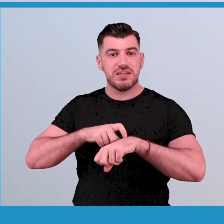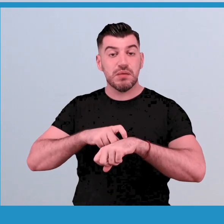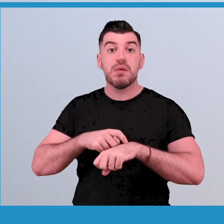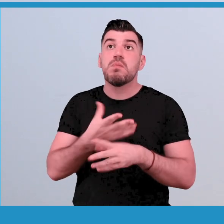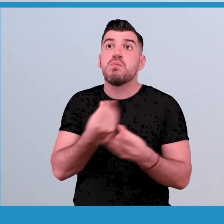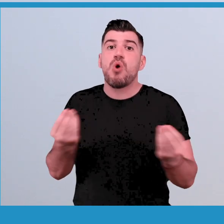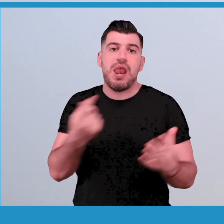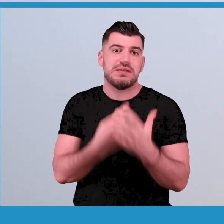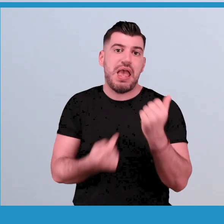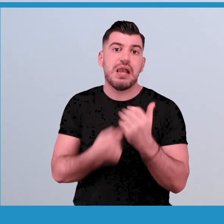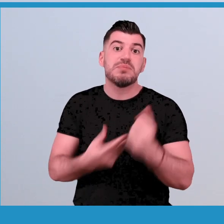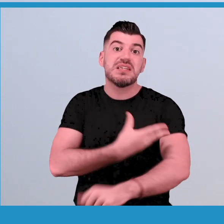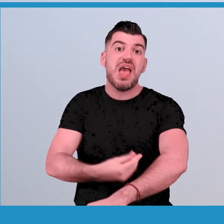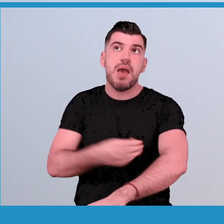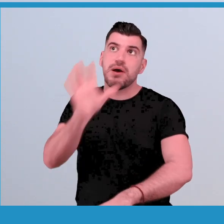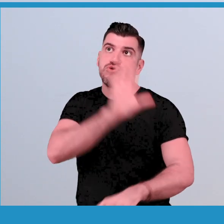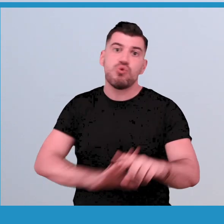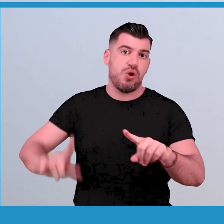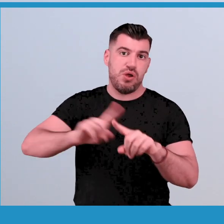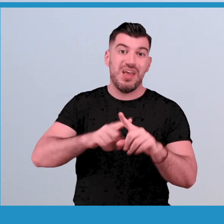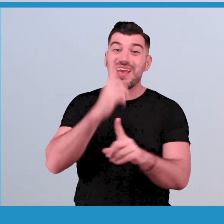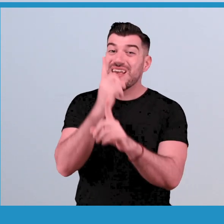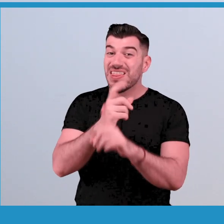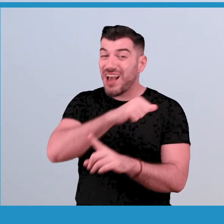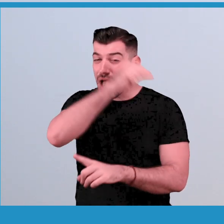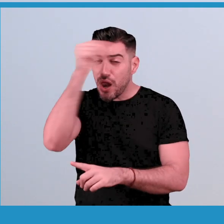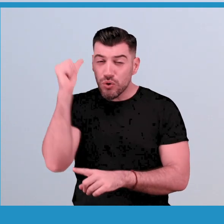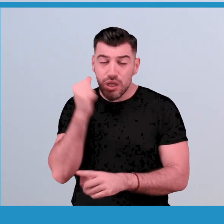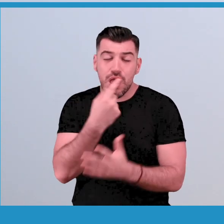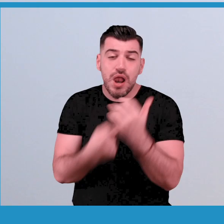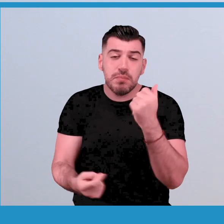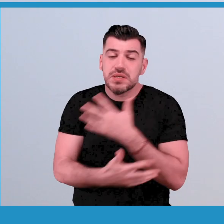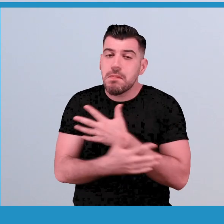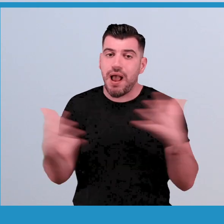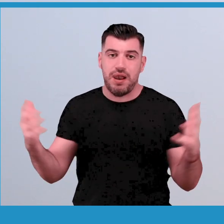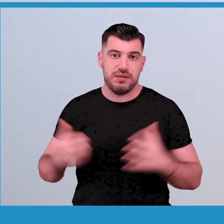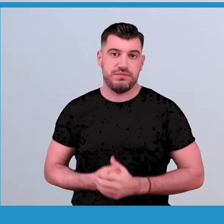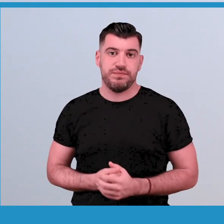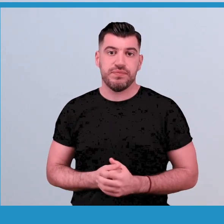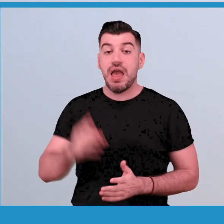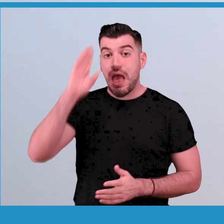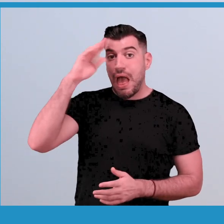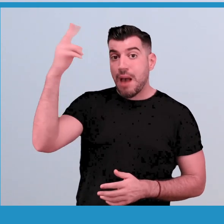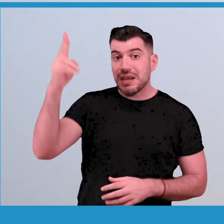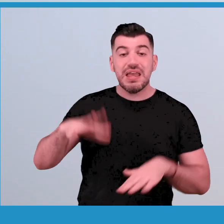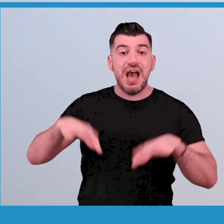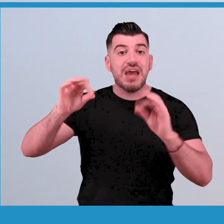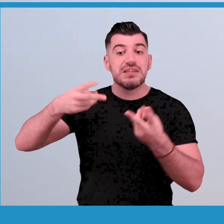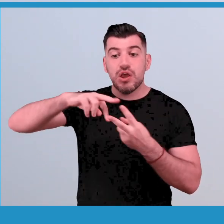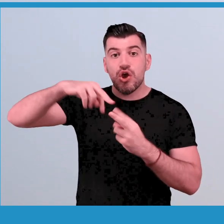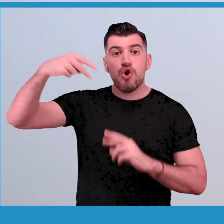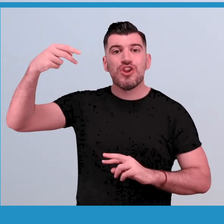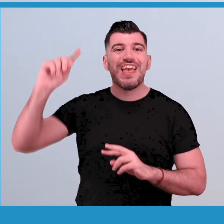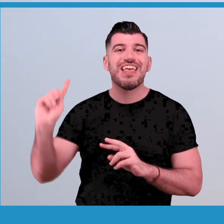ελλείψεις αίματος στη χώρα μας, ειδικά τους καλοκαιρινούς μήνες. Στην Αμερική ξεκίνησε η πρώτη γονιδιακή